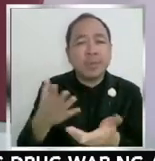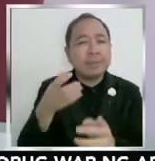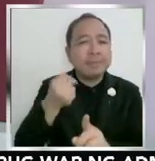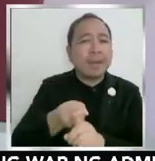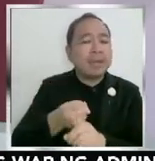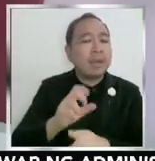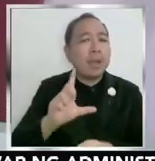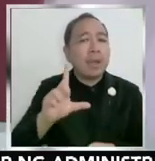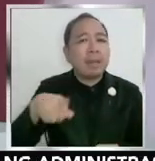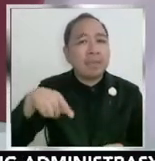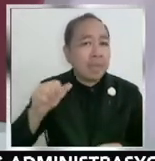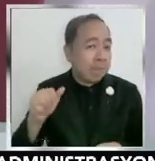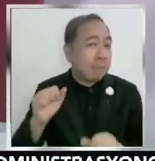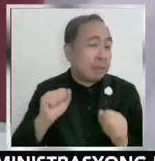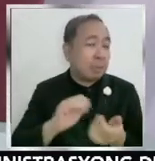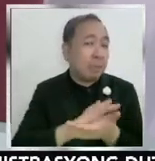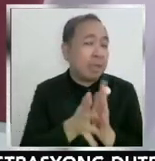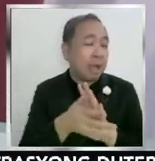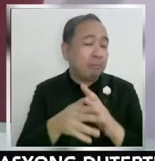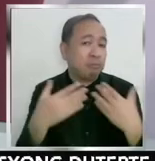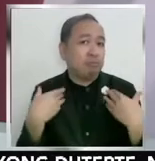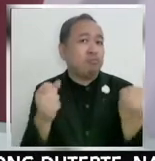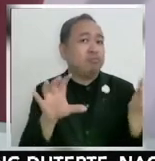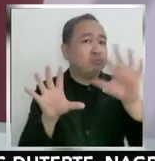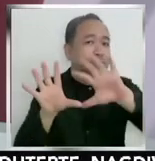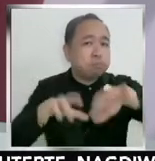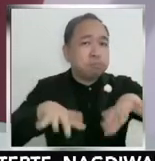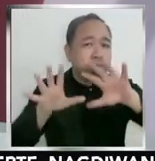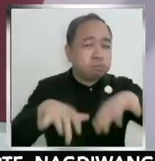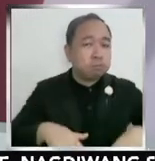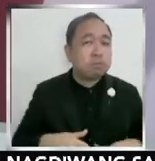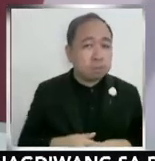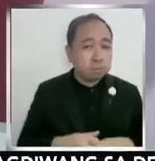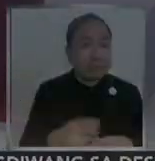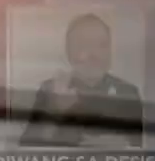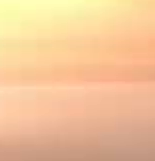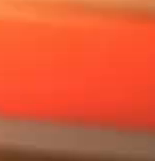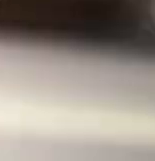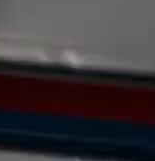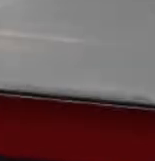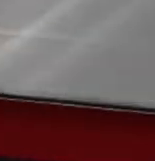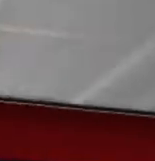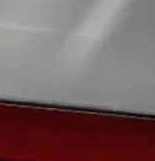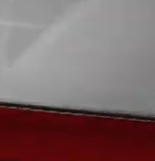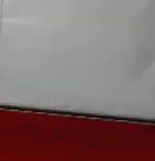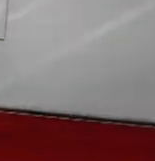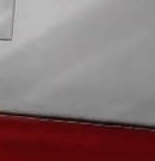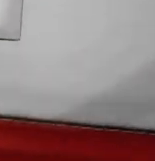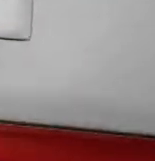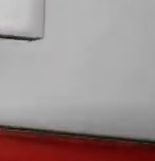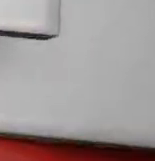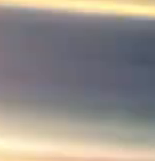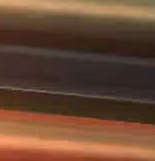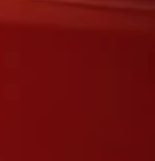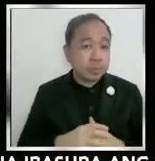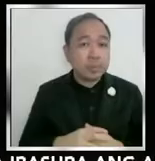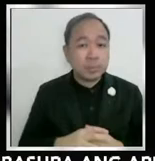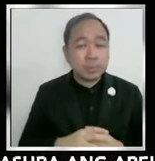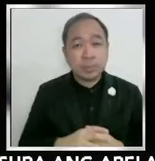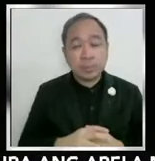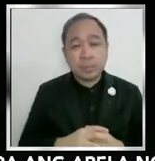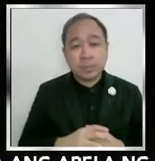bagyo. Nakatutok doon live si Kent Abrigana ng GMA Regional TV. Juan Mindanao, Kent.